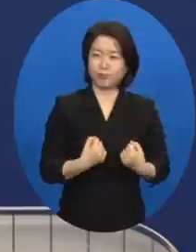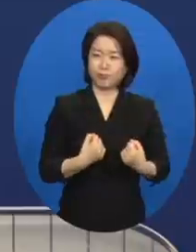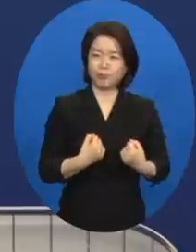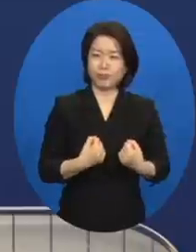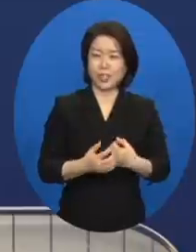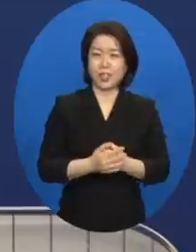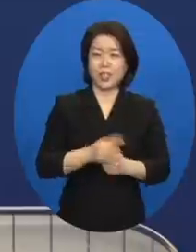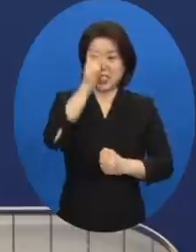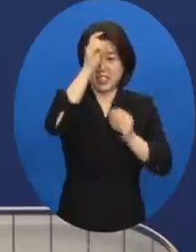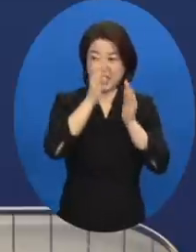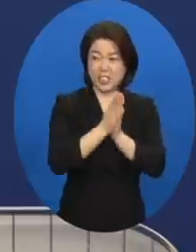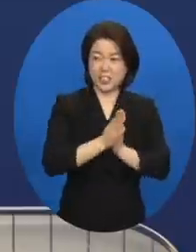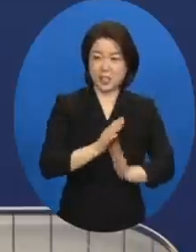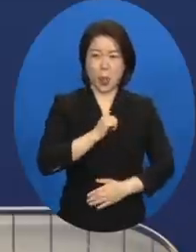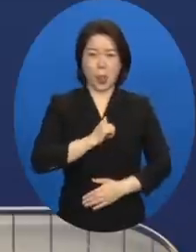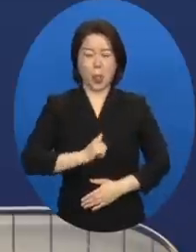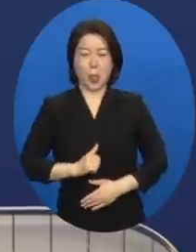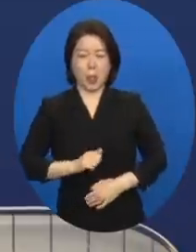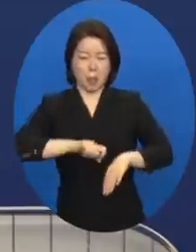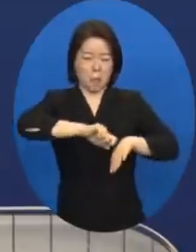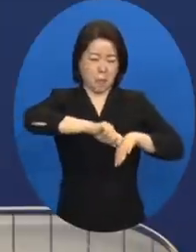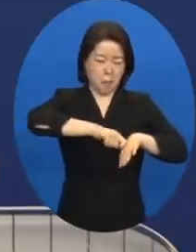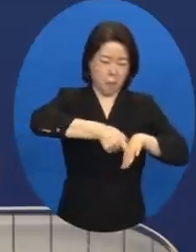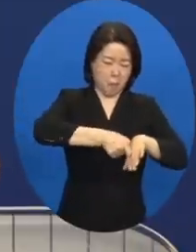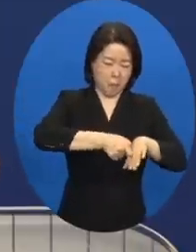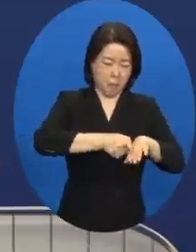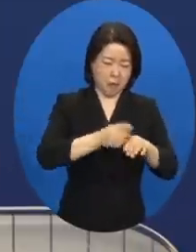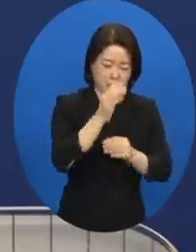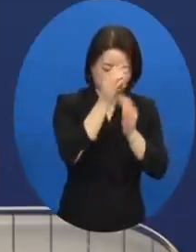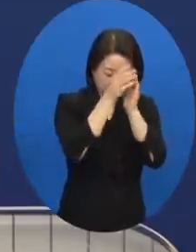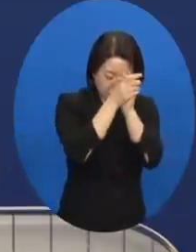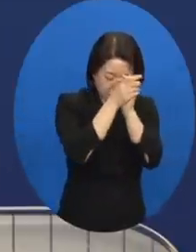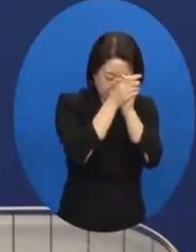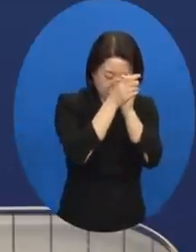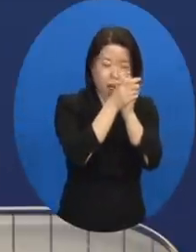견디기 굳히기 들어가는 거예요.